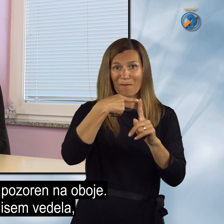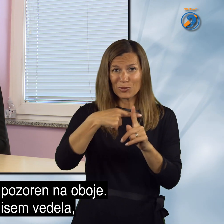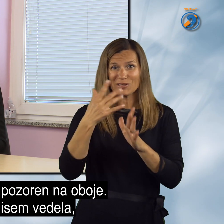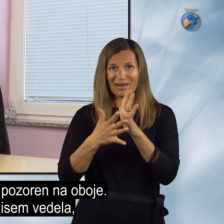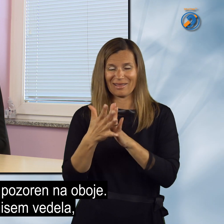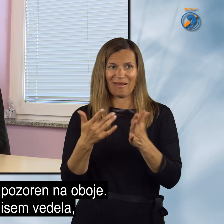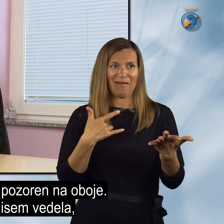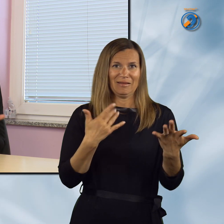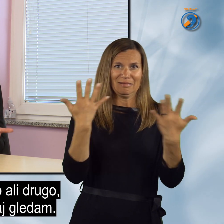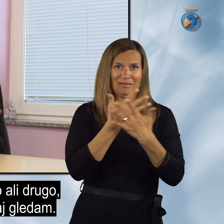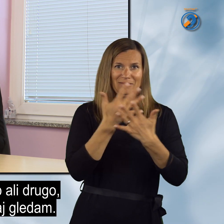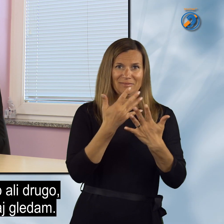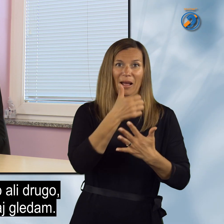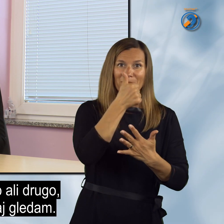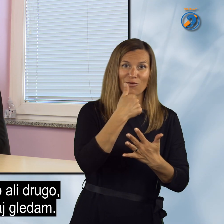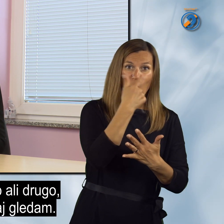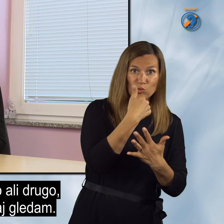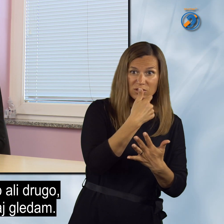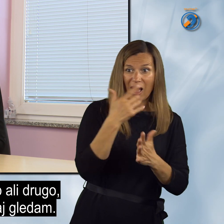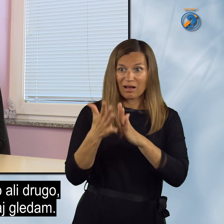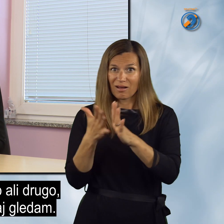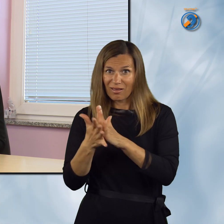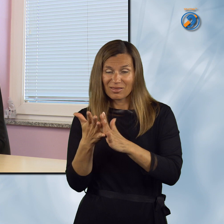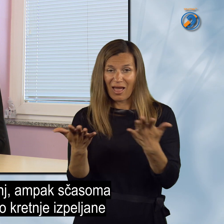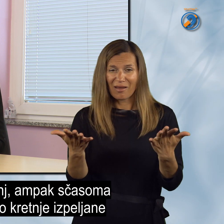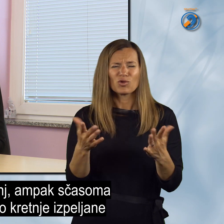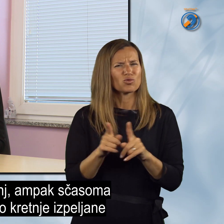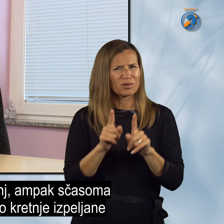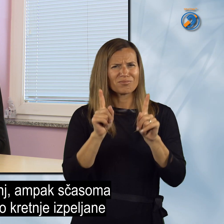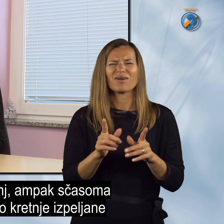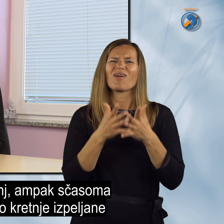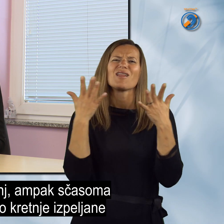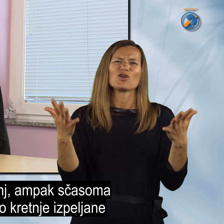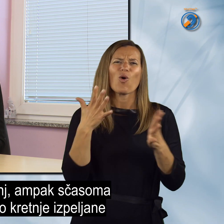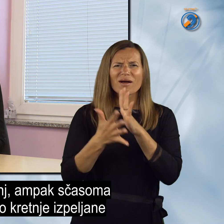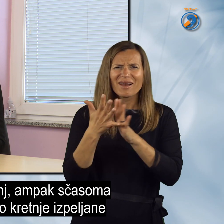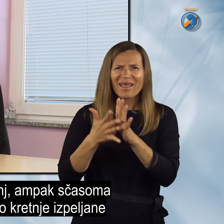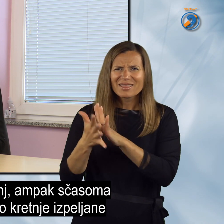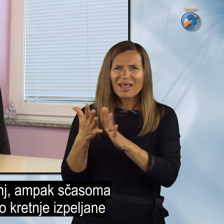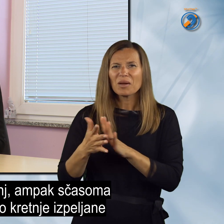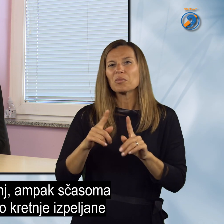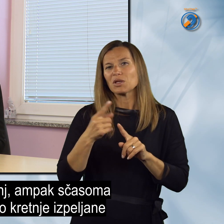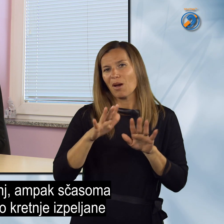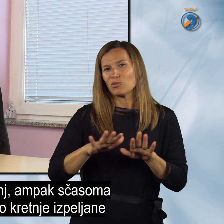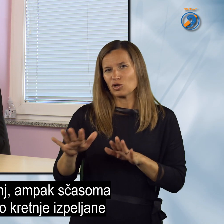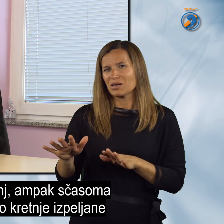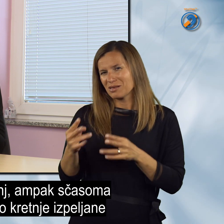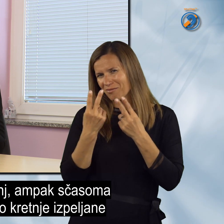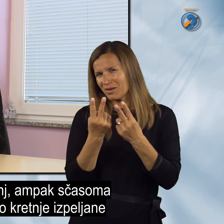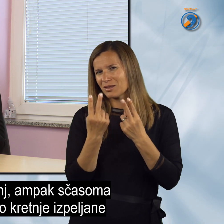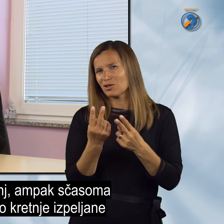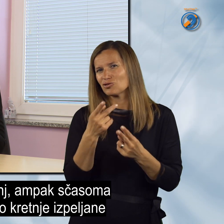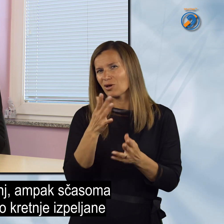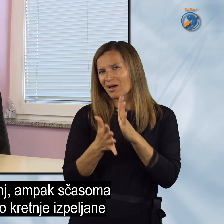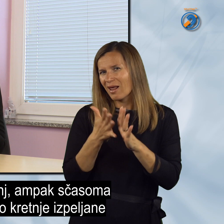Tako da tukaj prvo nisem vedela ali eno ali drugo, kaj naj gledam. Je veliko kreten, ampak potem s časom spoznaš, da v bistvu